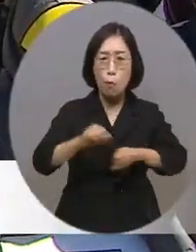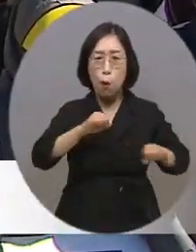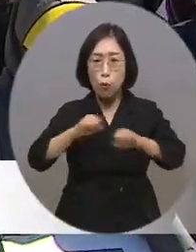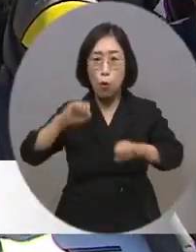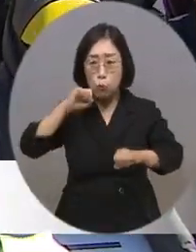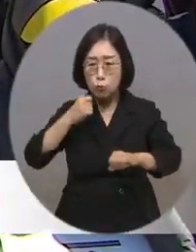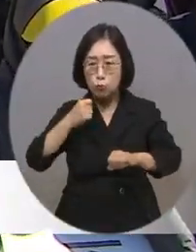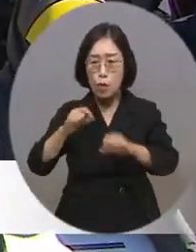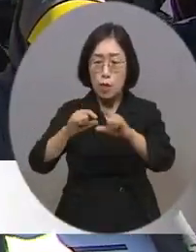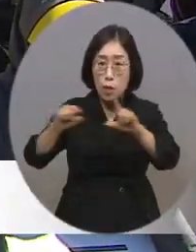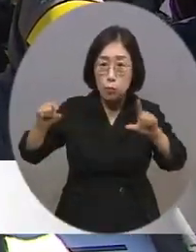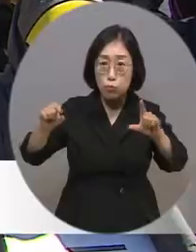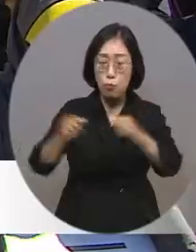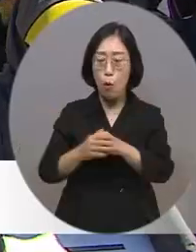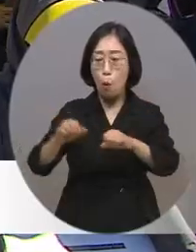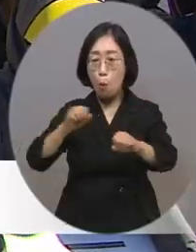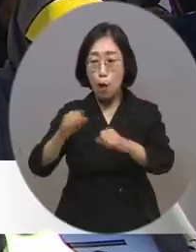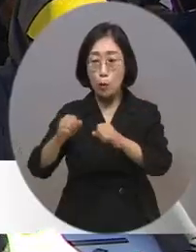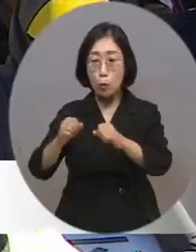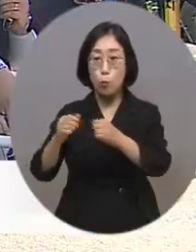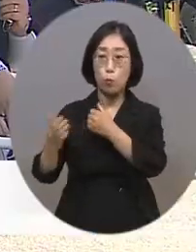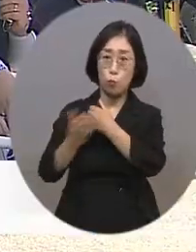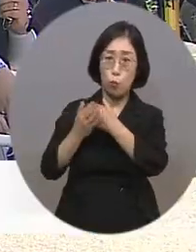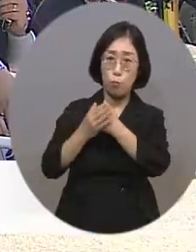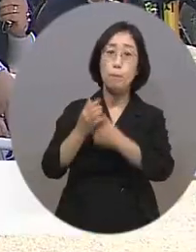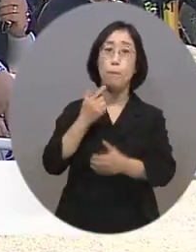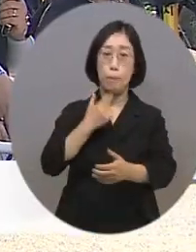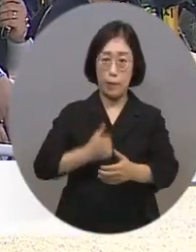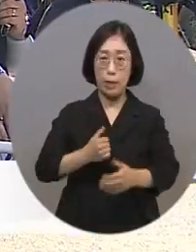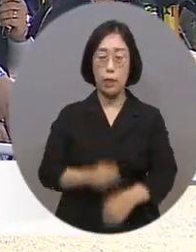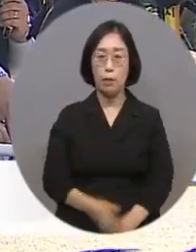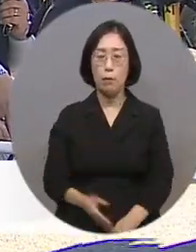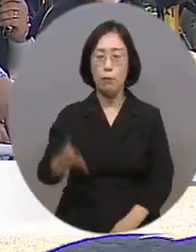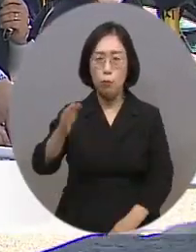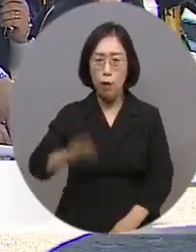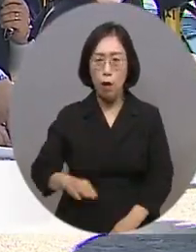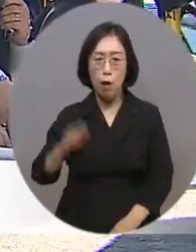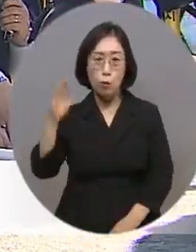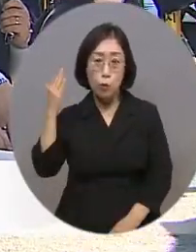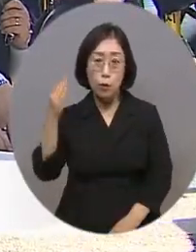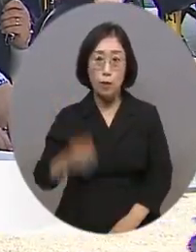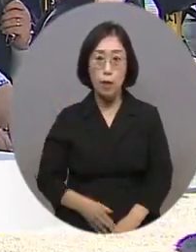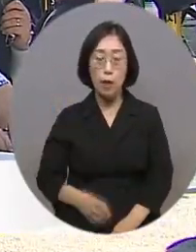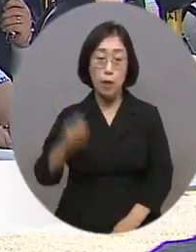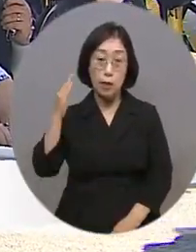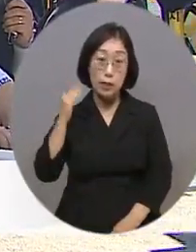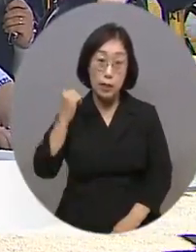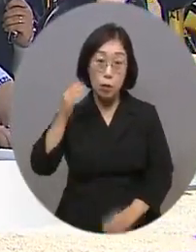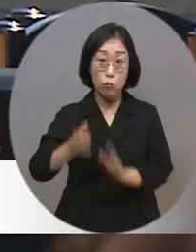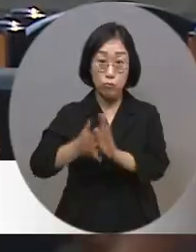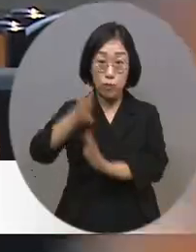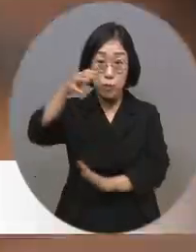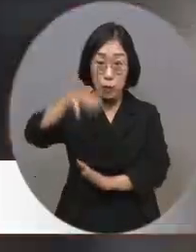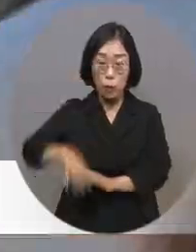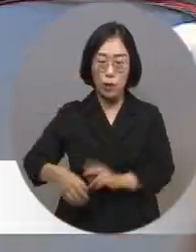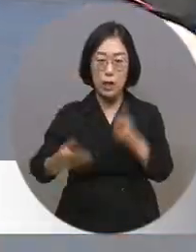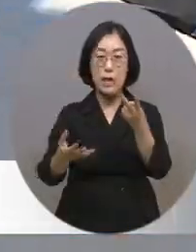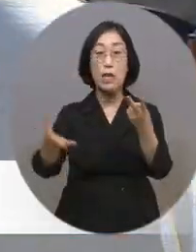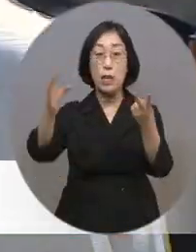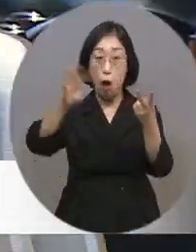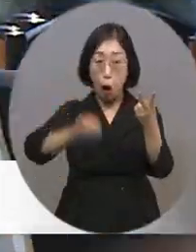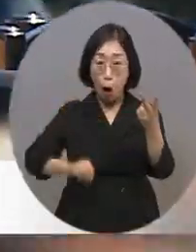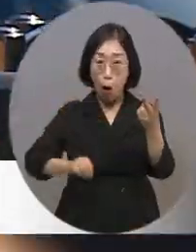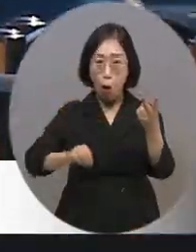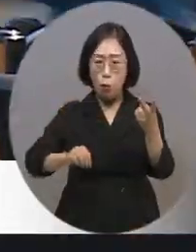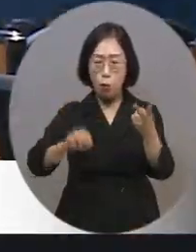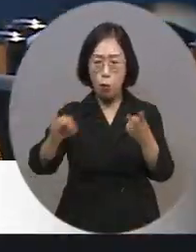대해 활동 지원사의 도움을 받아왔습니다. 그러나 최근 의정부 시는 그가 받은 약 2억 원의 활동 지원